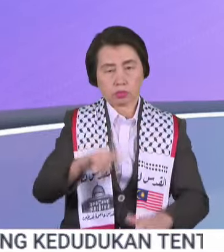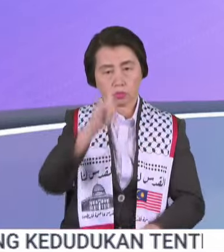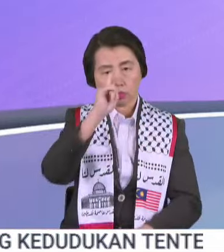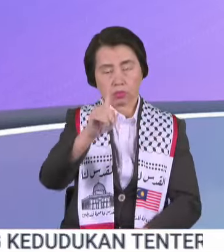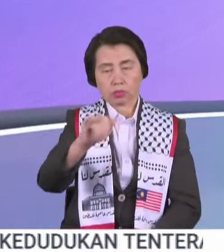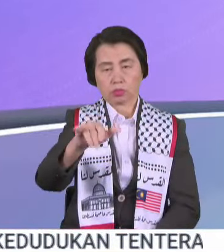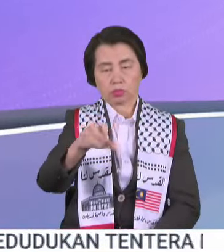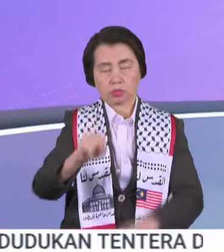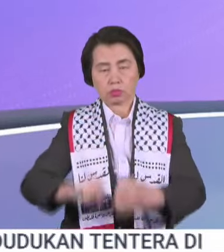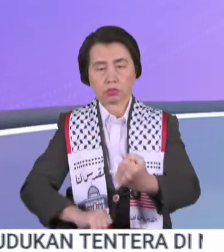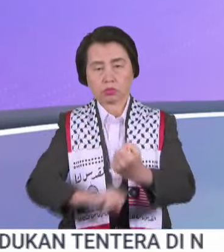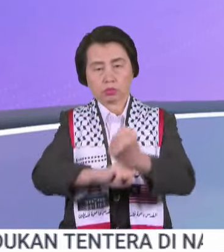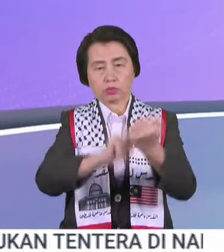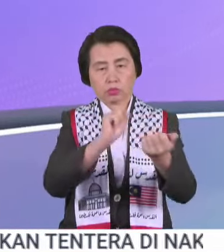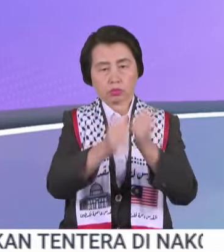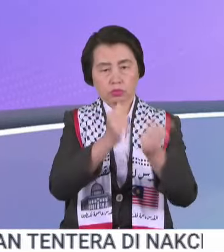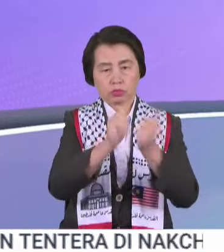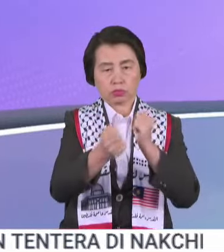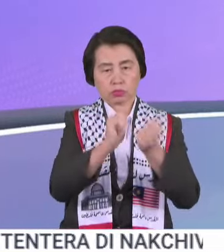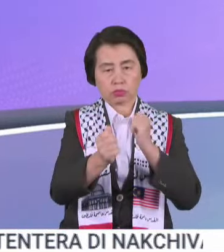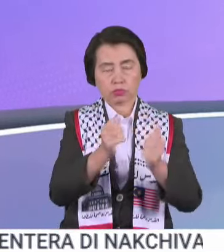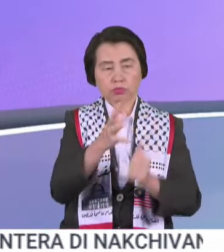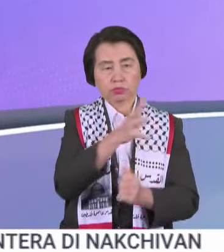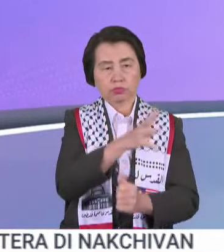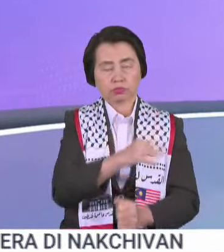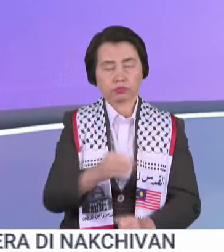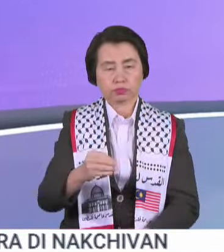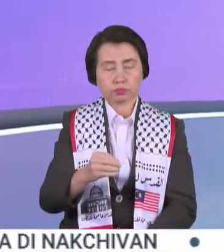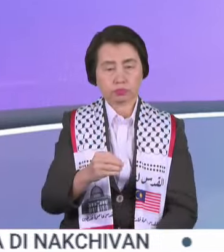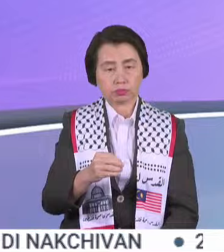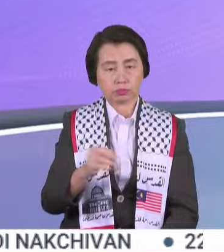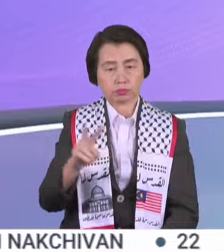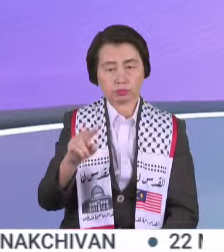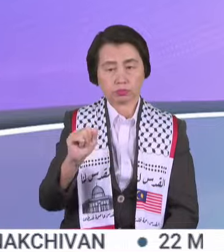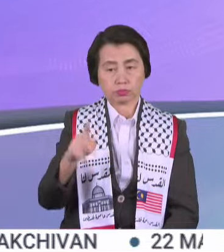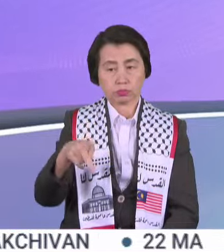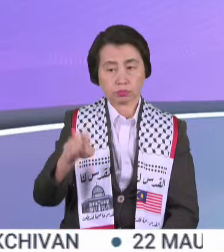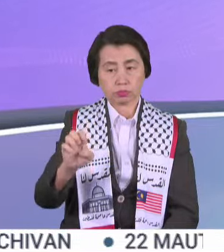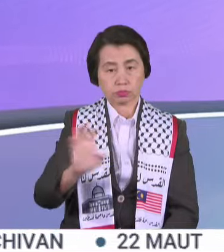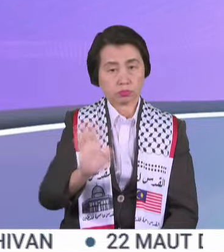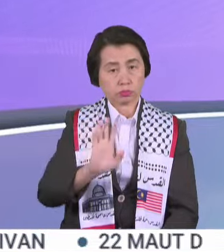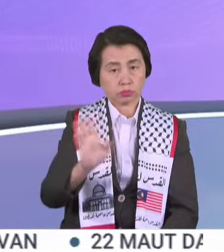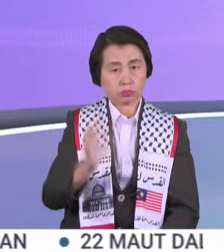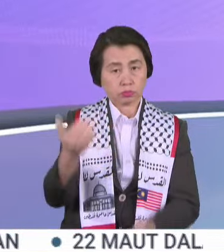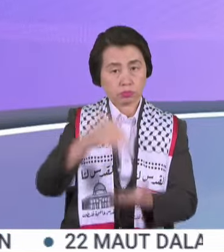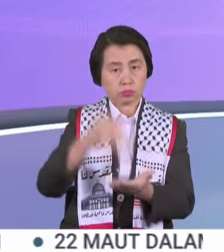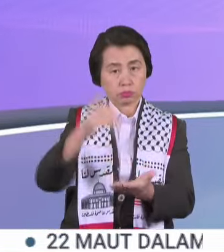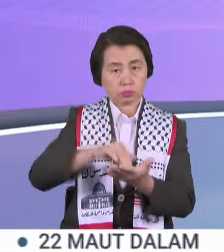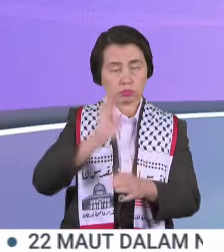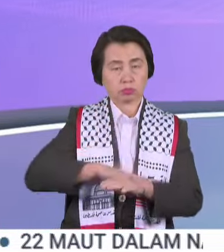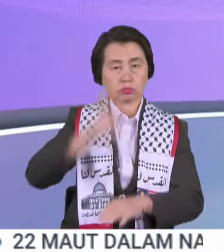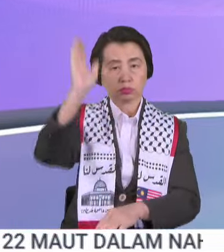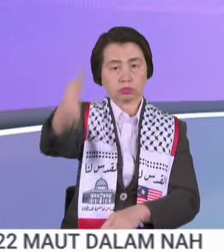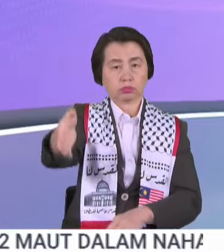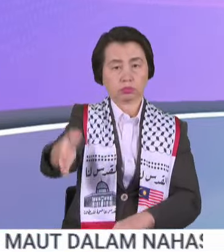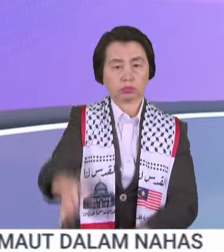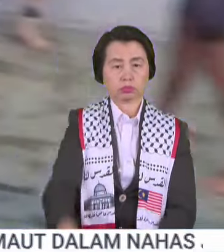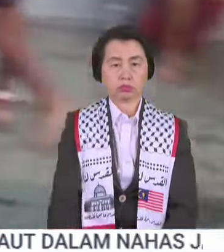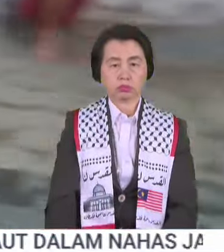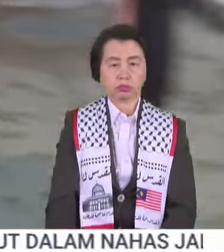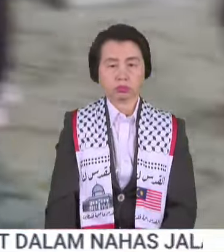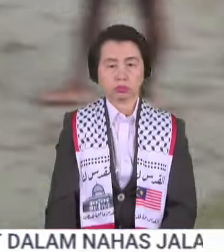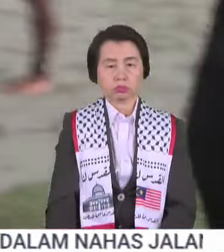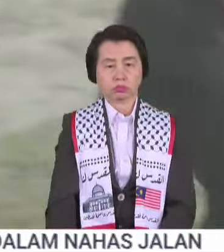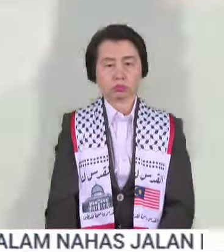memastikan isu tajaan acara sukan oleh syarikat rokok dan vape tidak berulang pada masa hadapan.